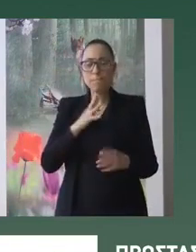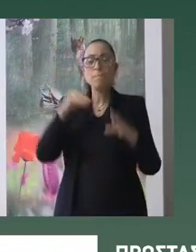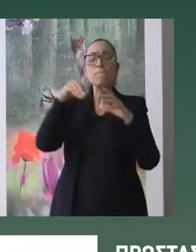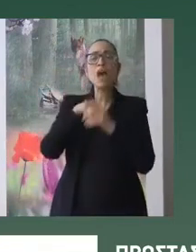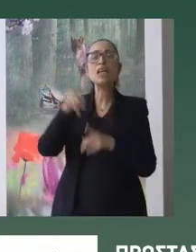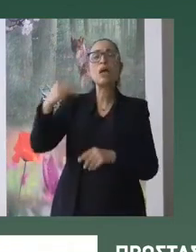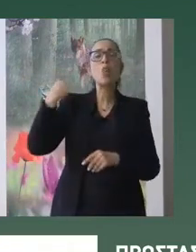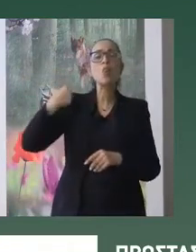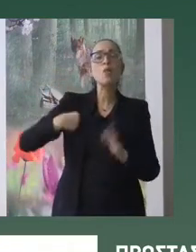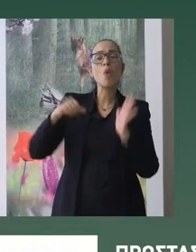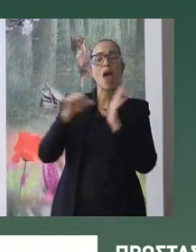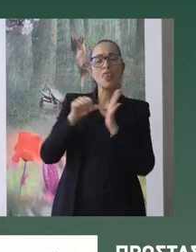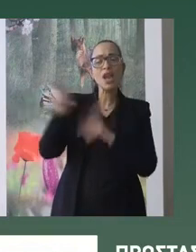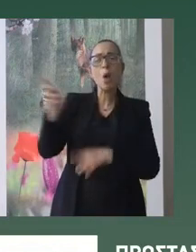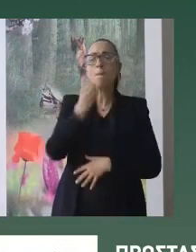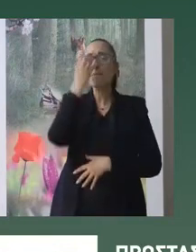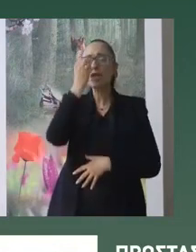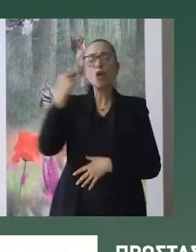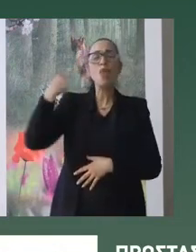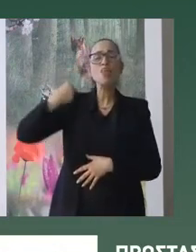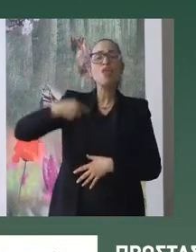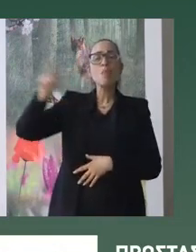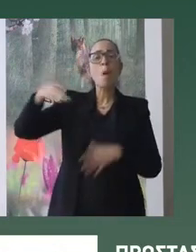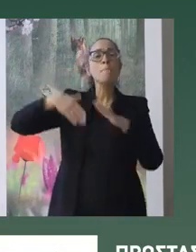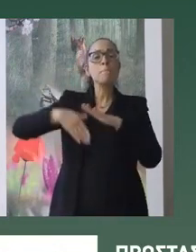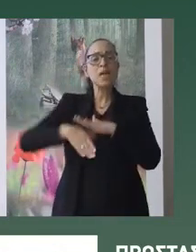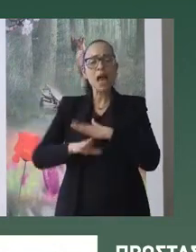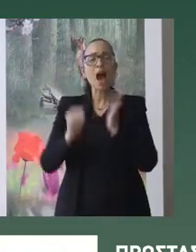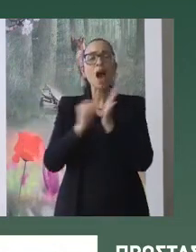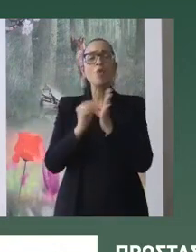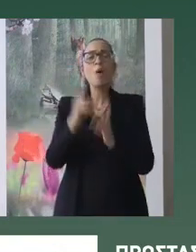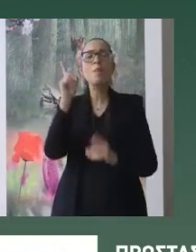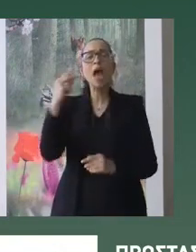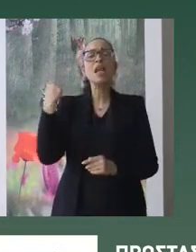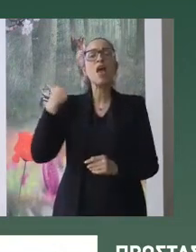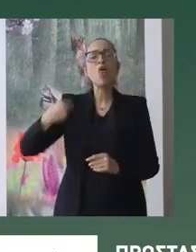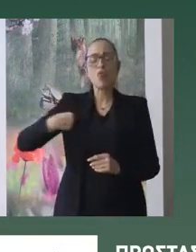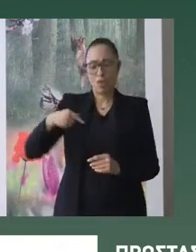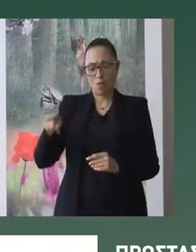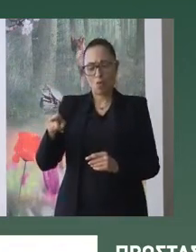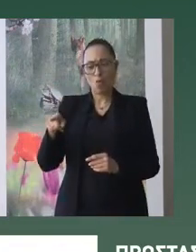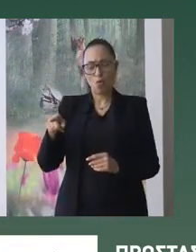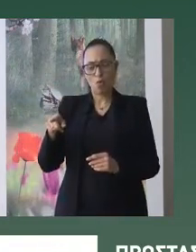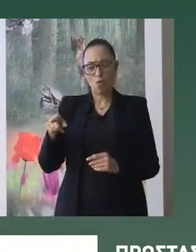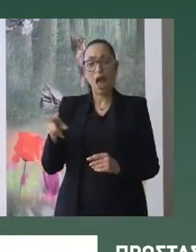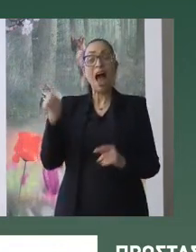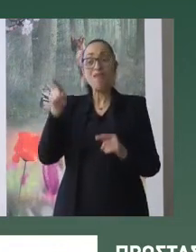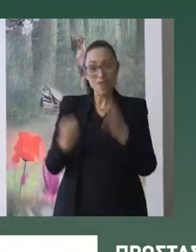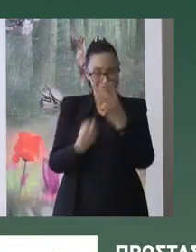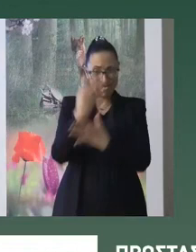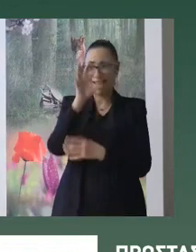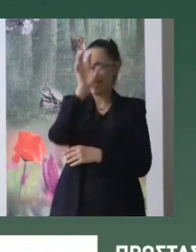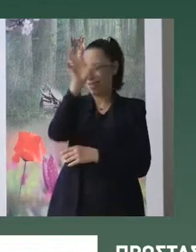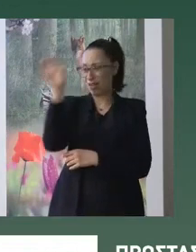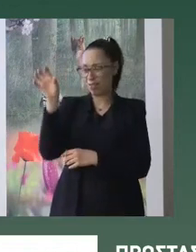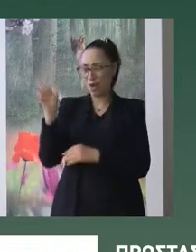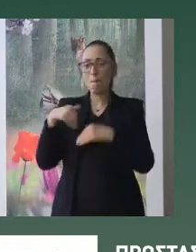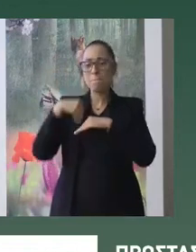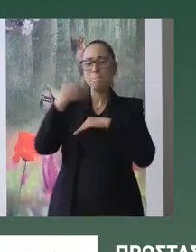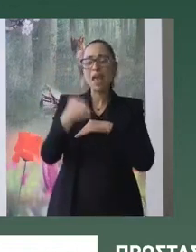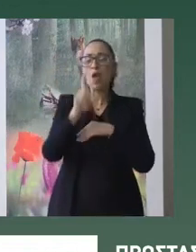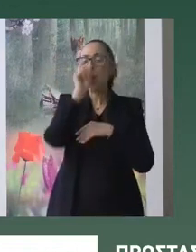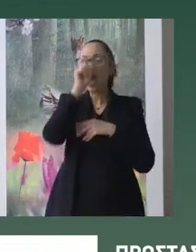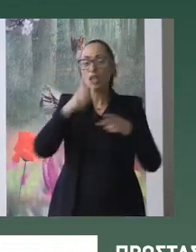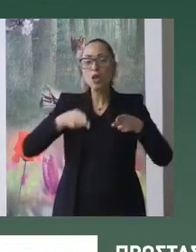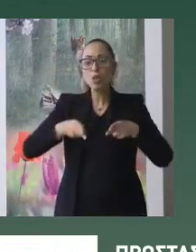Δήμο Αθηναίων, το Δήμο Μοσχάτου, το Δήμο Πειραιά και έναν ακόμα Δήμο εδώ πέρα. Αυτές οι νέες περιοχές πάνω από την Αττική Οδό,